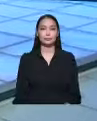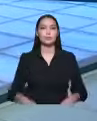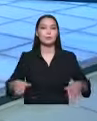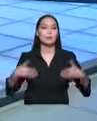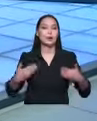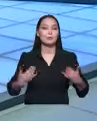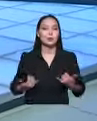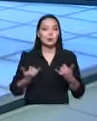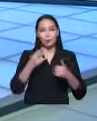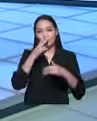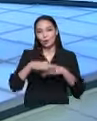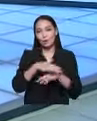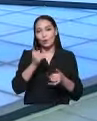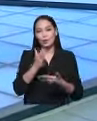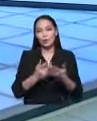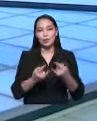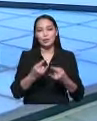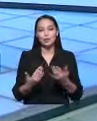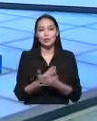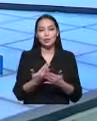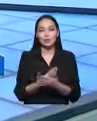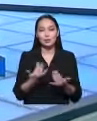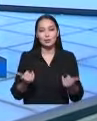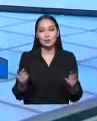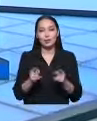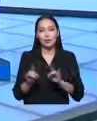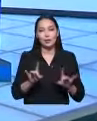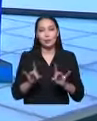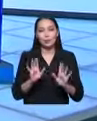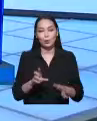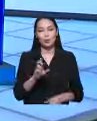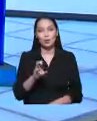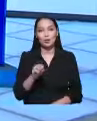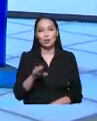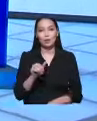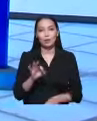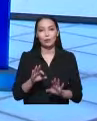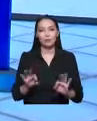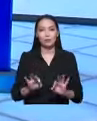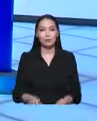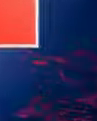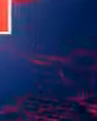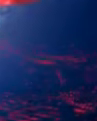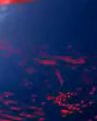Арма көрермен тікелей эфирде Астана Таймс, студияда мен Бекболат Сатуов, сурдо аудармашы Айдана Өтегенова, бүгін көретіндеріңіз.